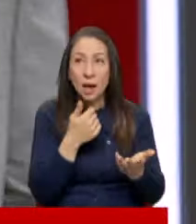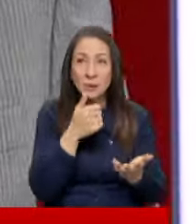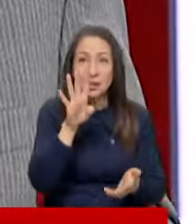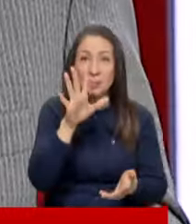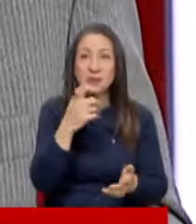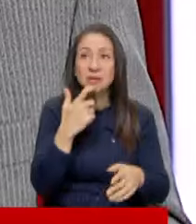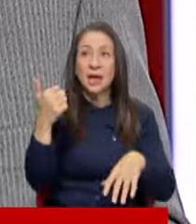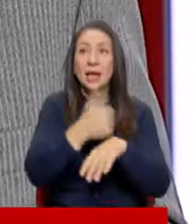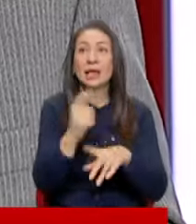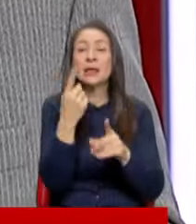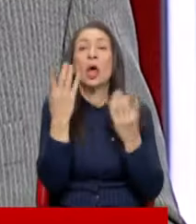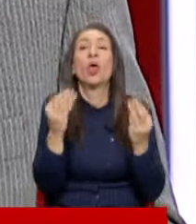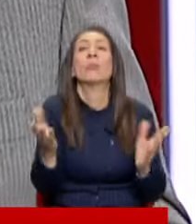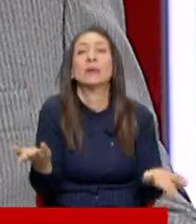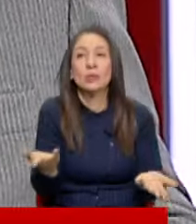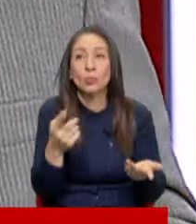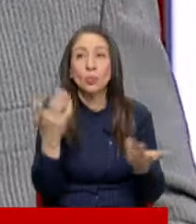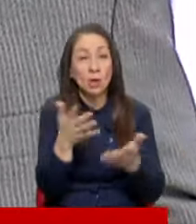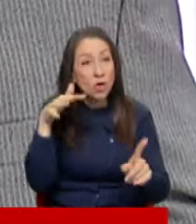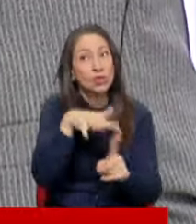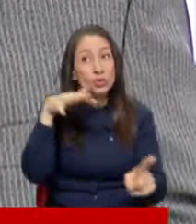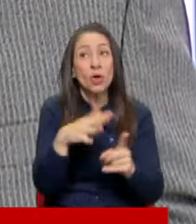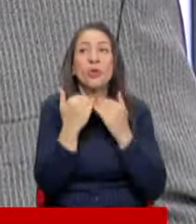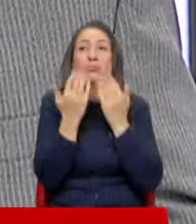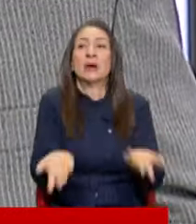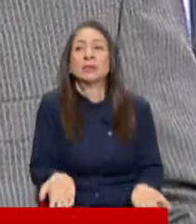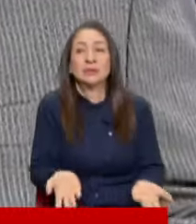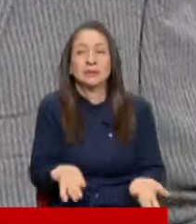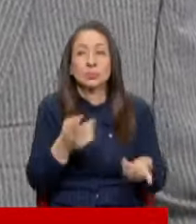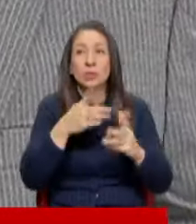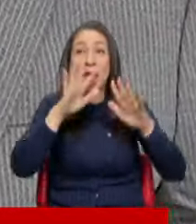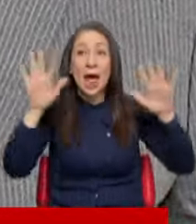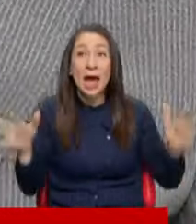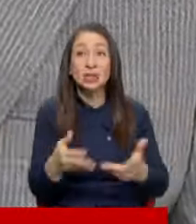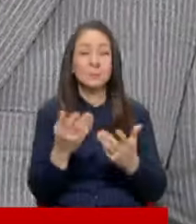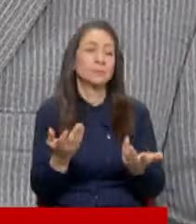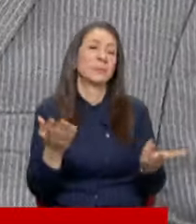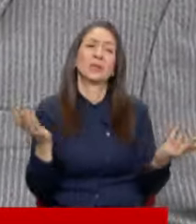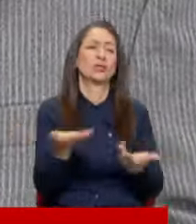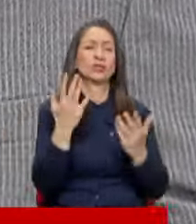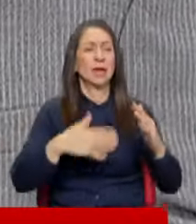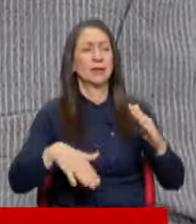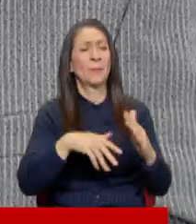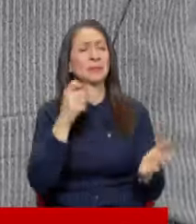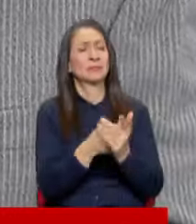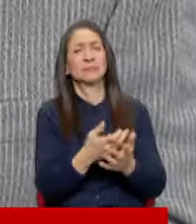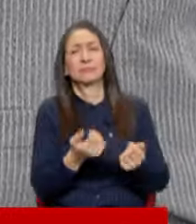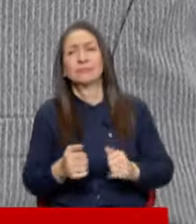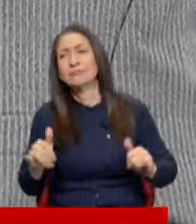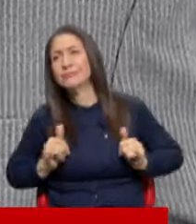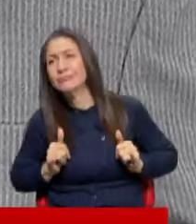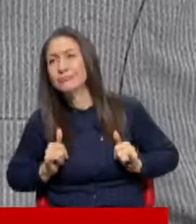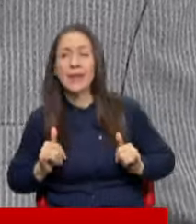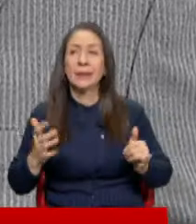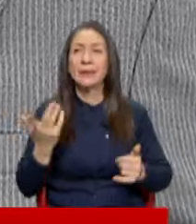45 yıldır iktidar yüzü görmedi ya bu kadar üstüne gidilmez ki bu kadar her şeyin üzerinde nasıl olsa taban satın alıyor öyle bir